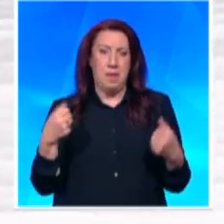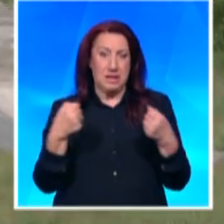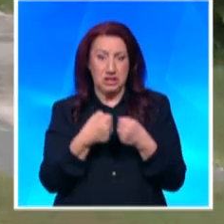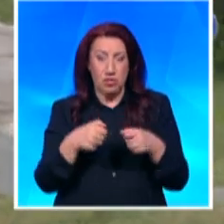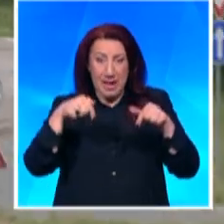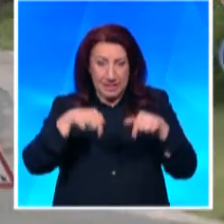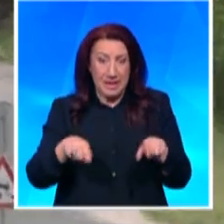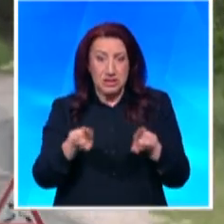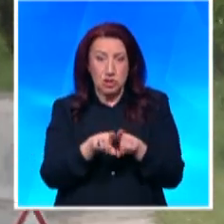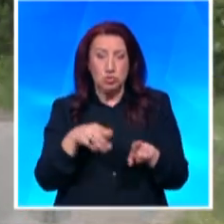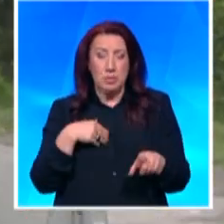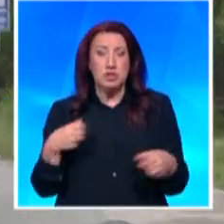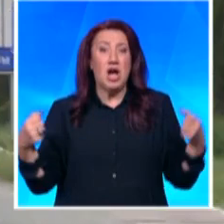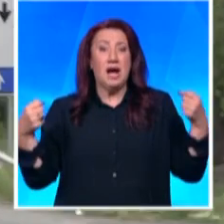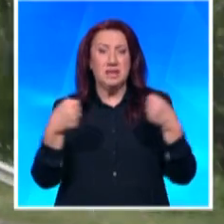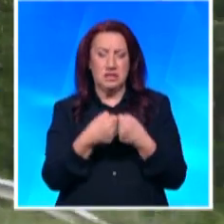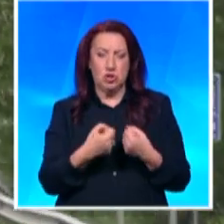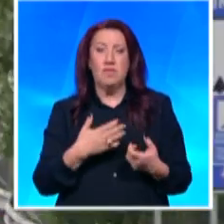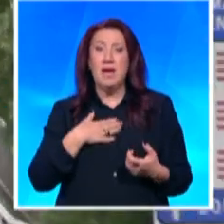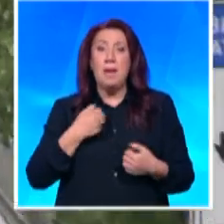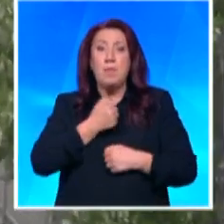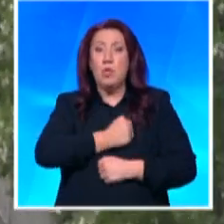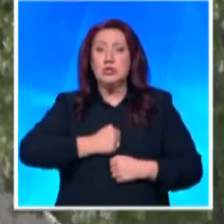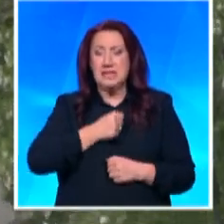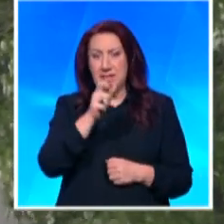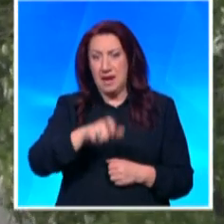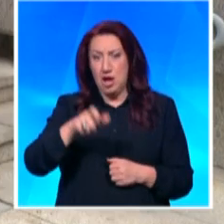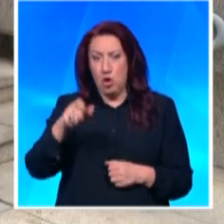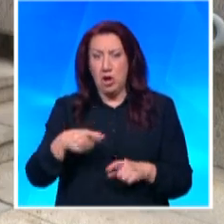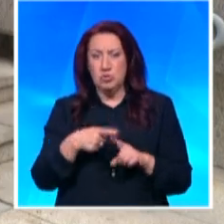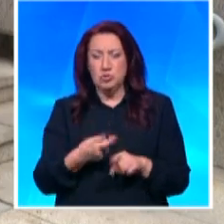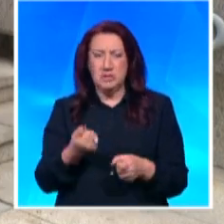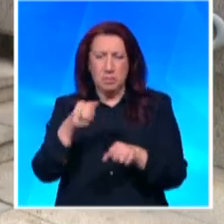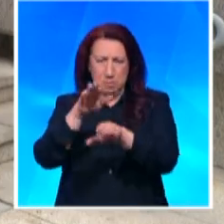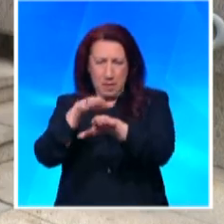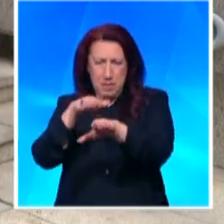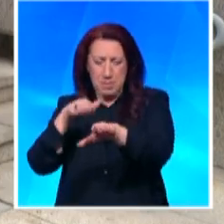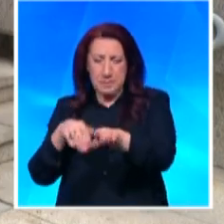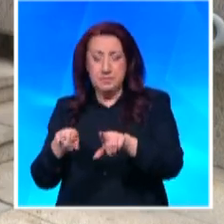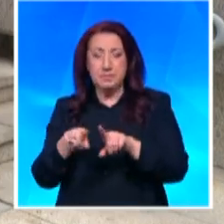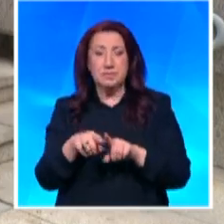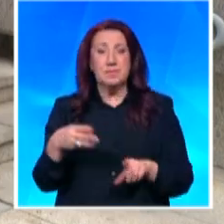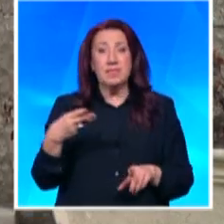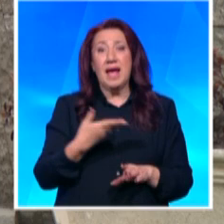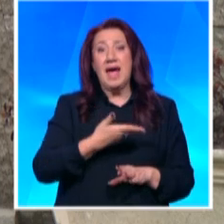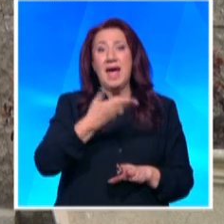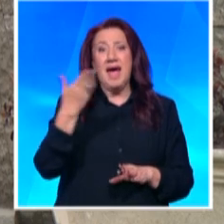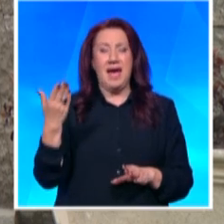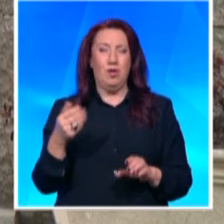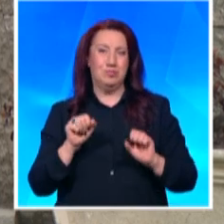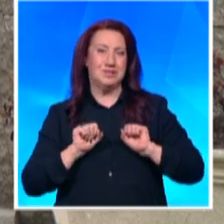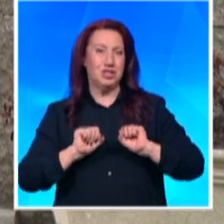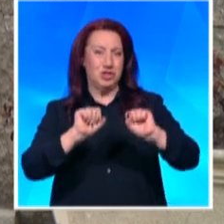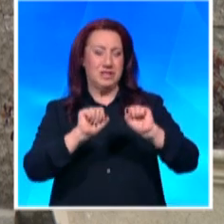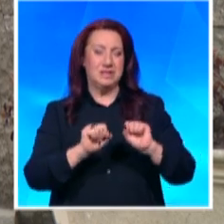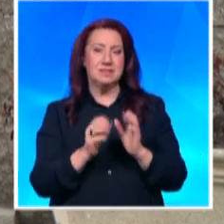катастрофа. Пострадали и километрично задръстване. Екоактивисти, любители на туризма в района и жители на Кресна обаче